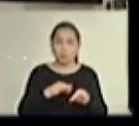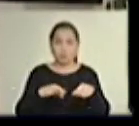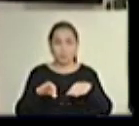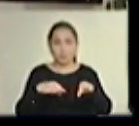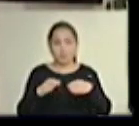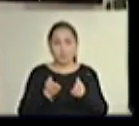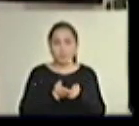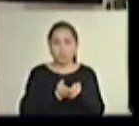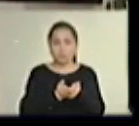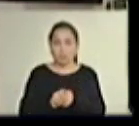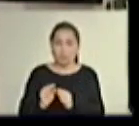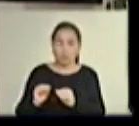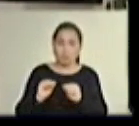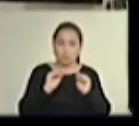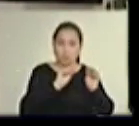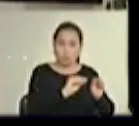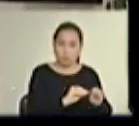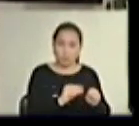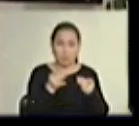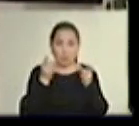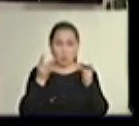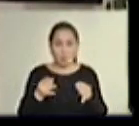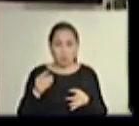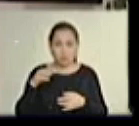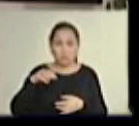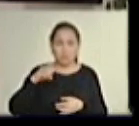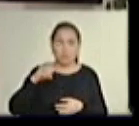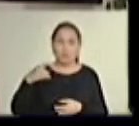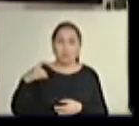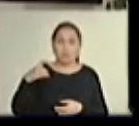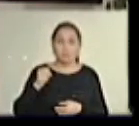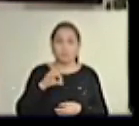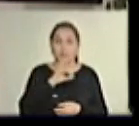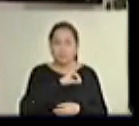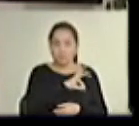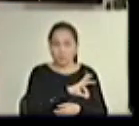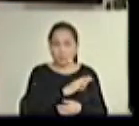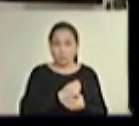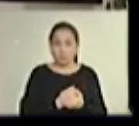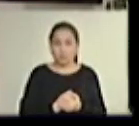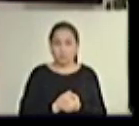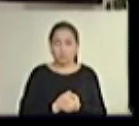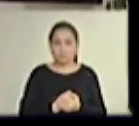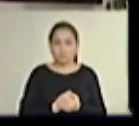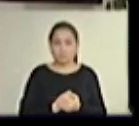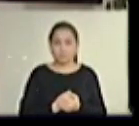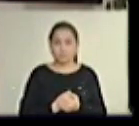yoki kemalarga ortishda oddiy mexanizmlarning vazifasidan foydalanishgan.